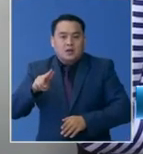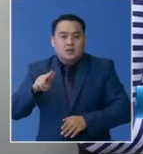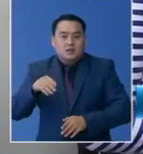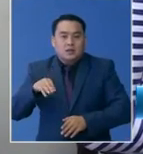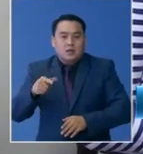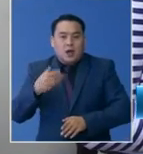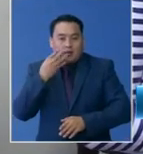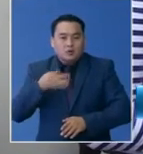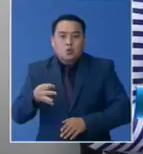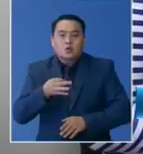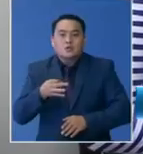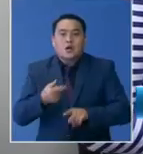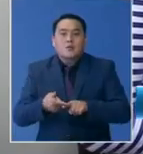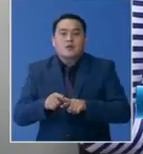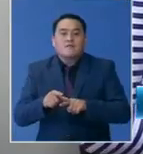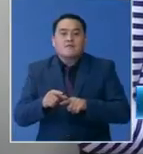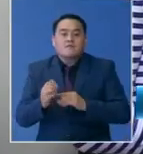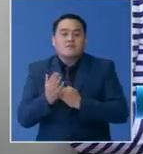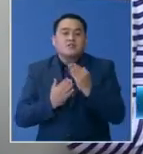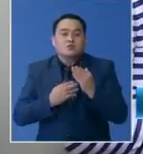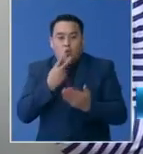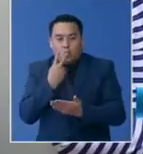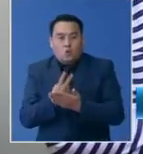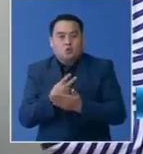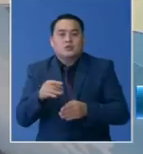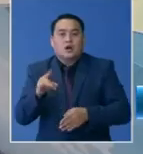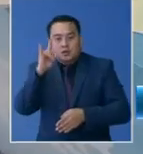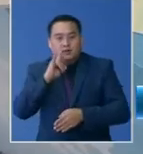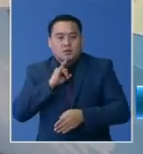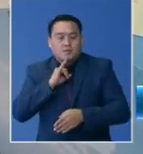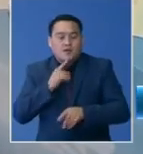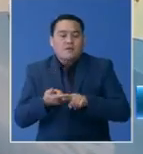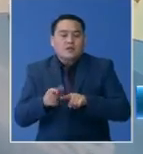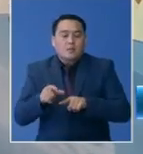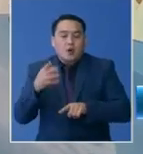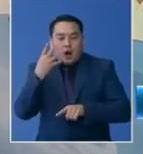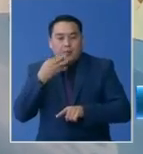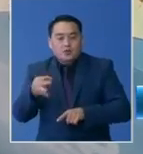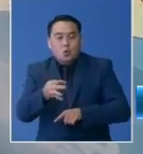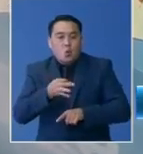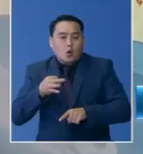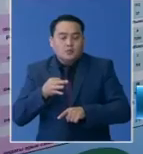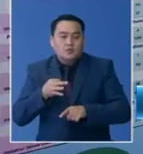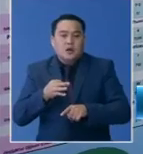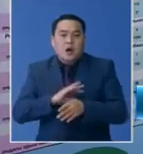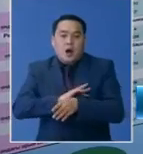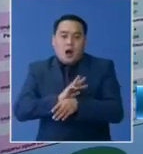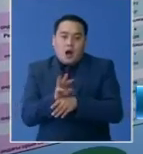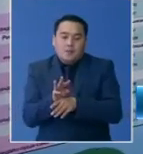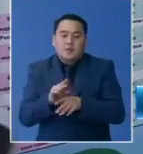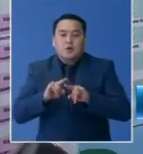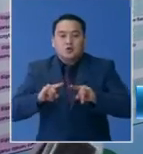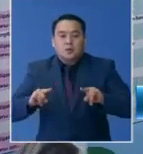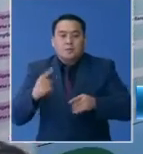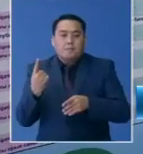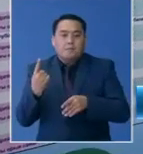Алматинского, это один из самых высоких показателей в республике. Биыл Алматы облысы балабақшамен қамтамасыз ету көрсеткіші